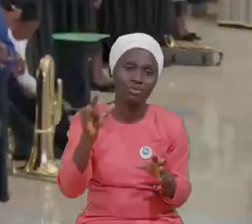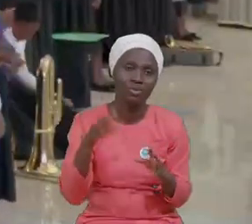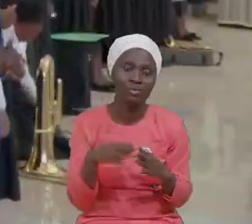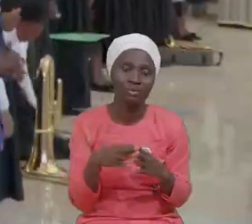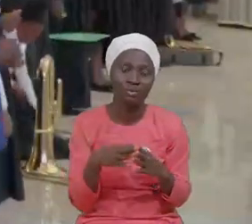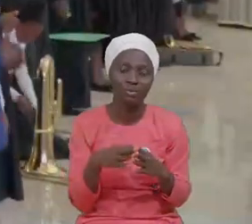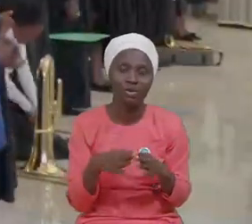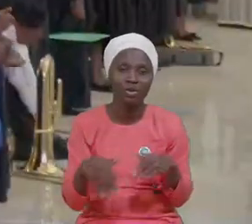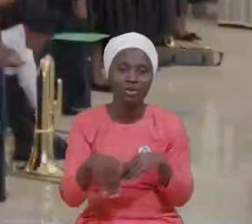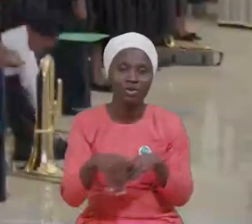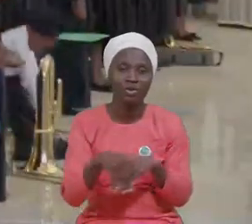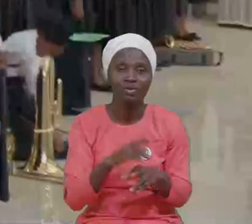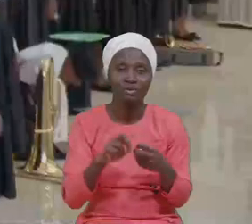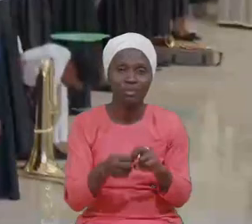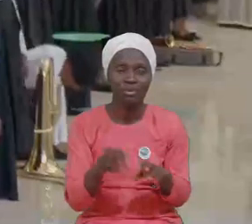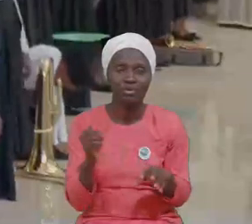Lève-toi pour briller.